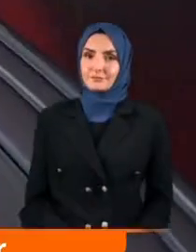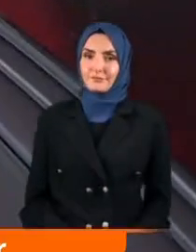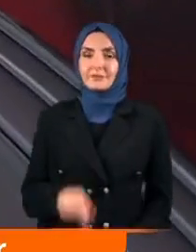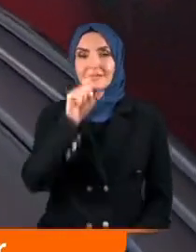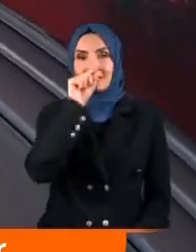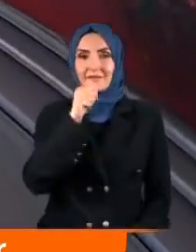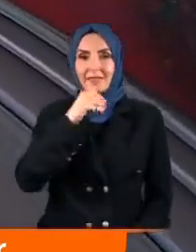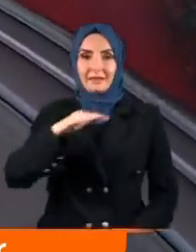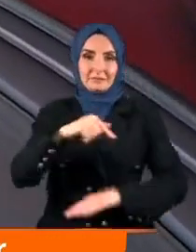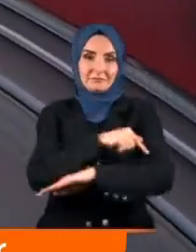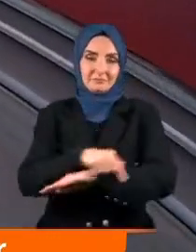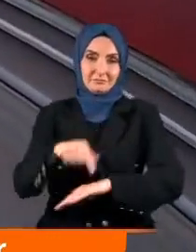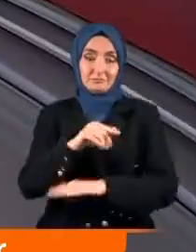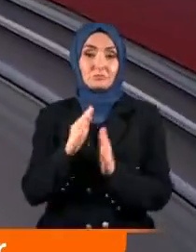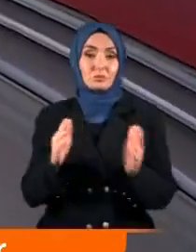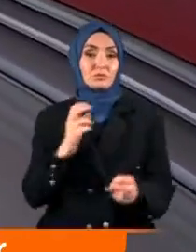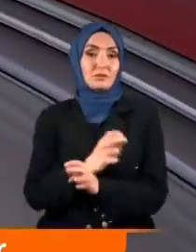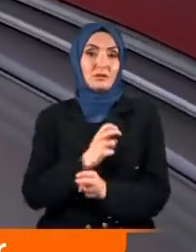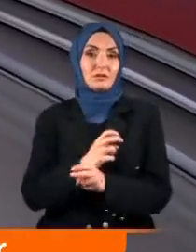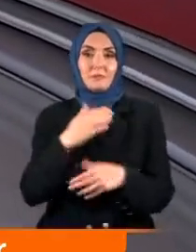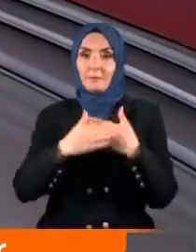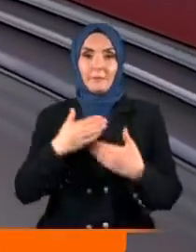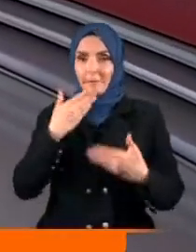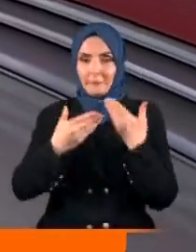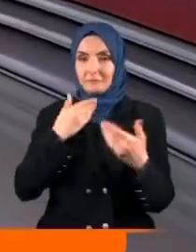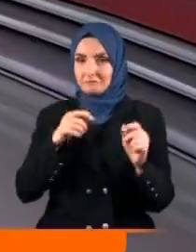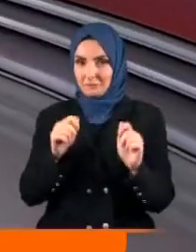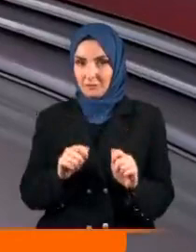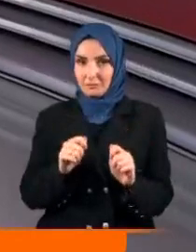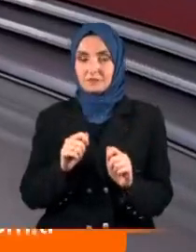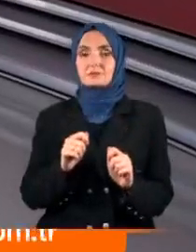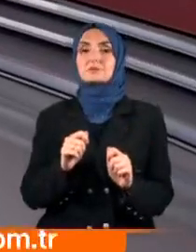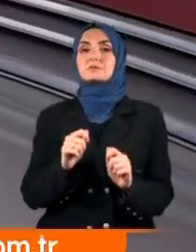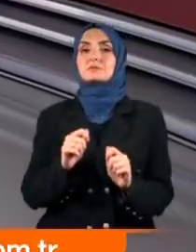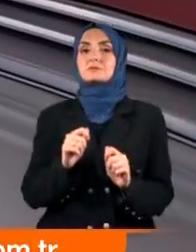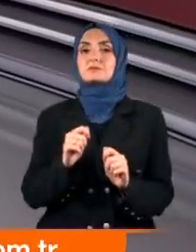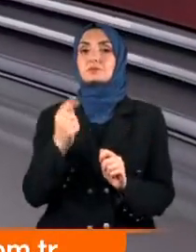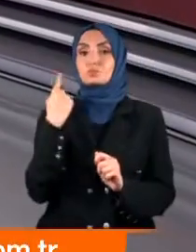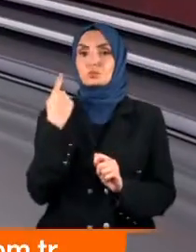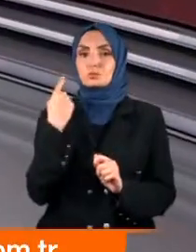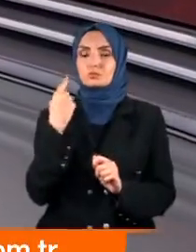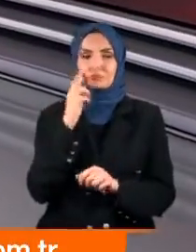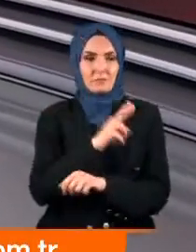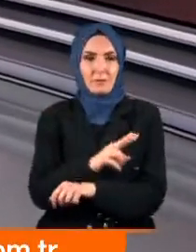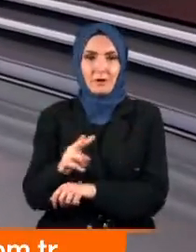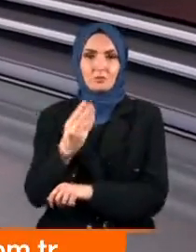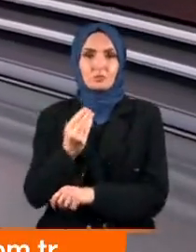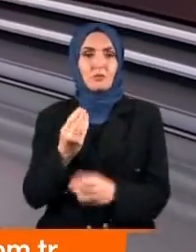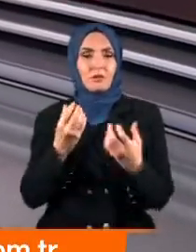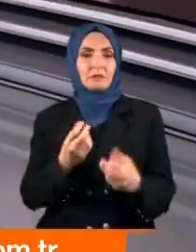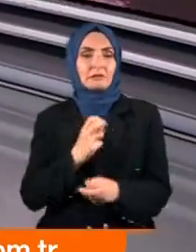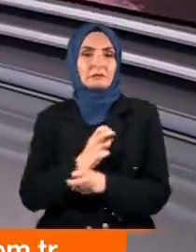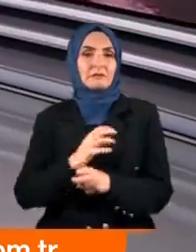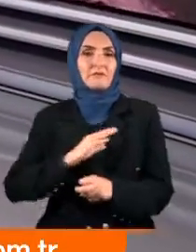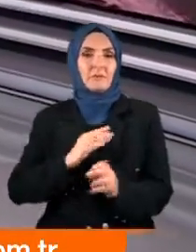Silivri sahilindeki büyük tehlikeyi ekranlarınıza getirmiştik. Dün de tablonun artık ne kadar büyük bir boyuta ulaştığını gösterdik. Dereyle